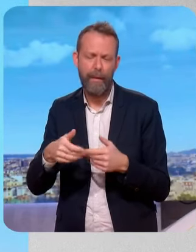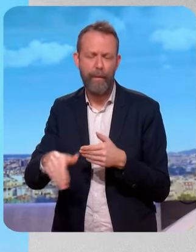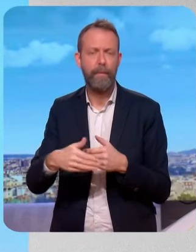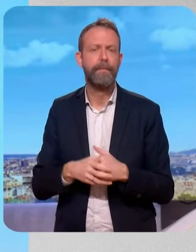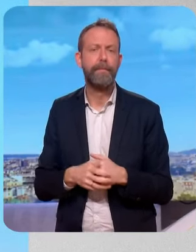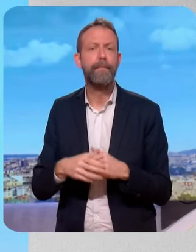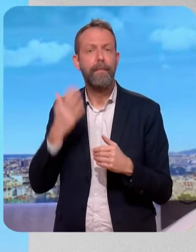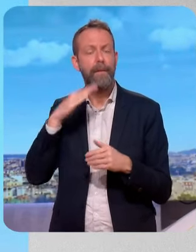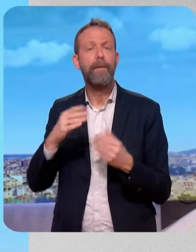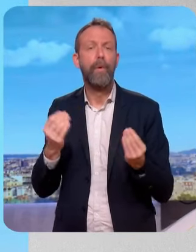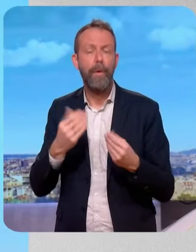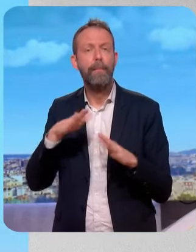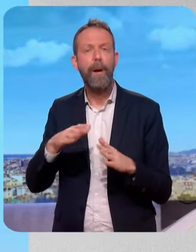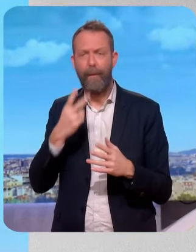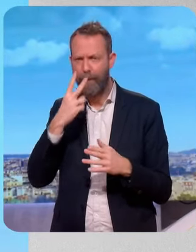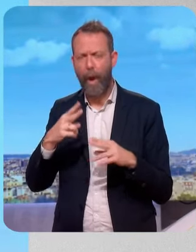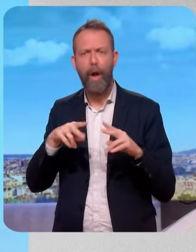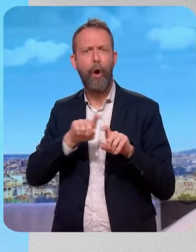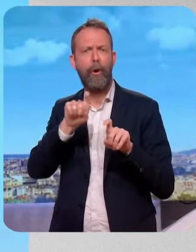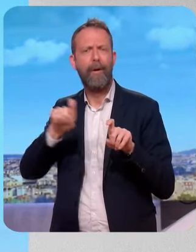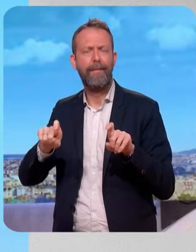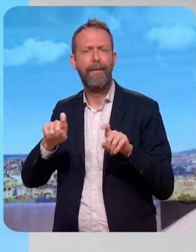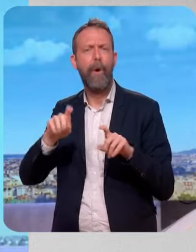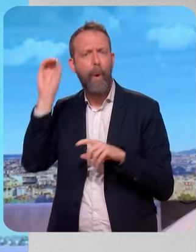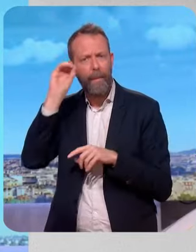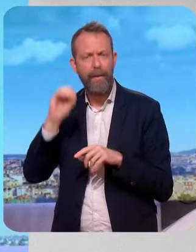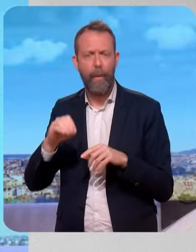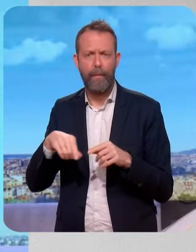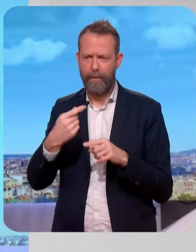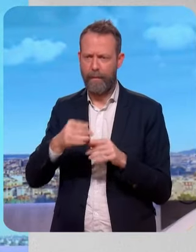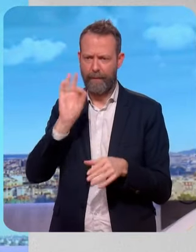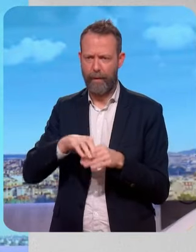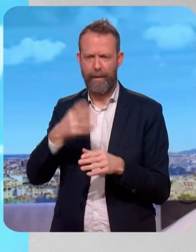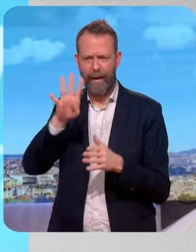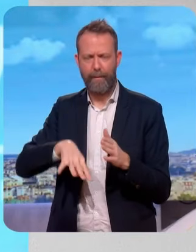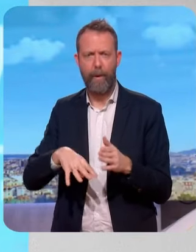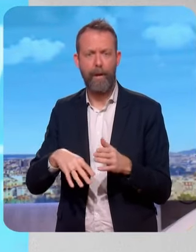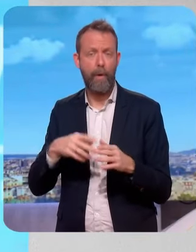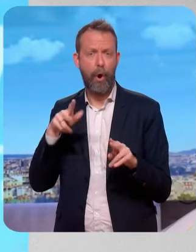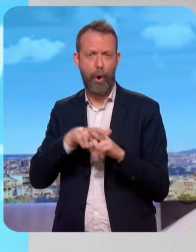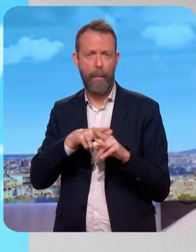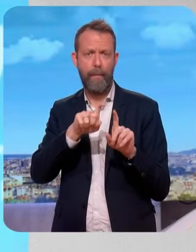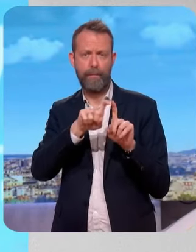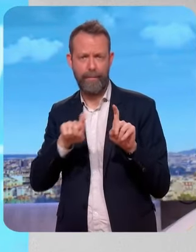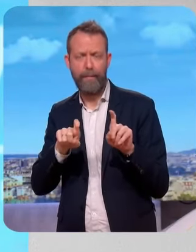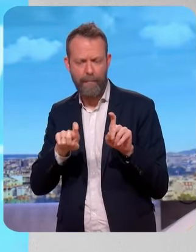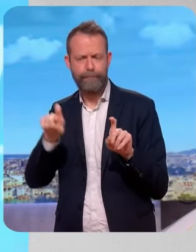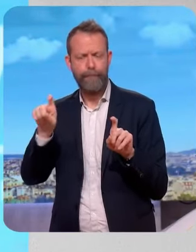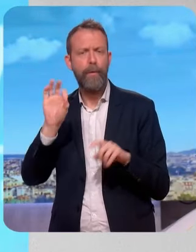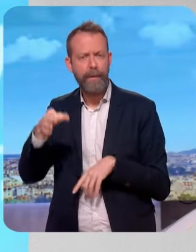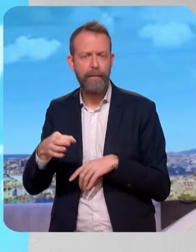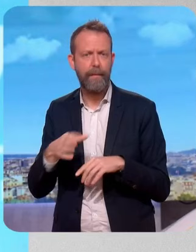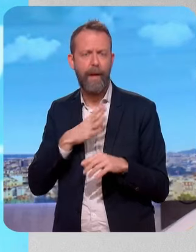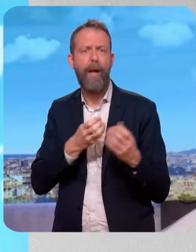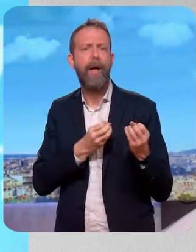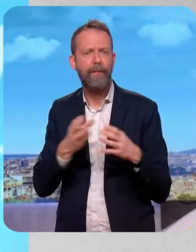savent où vous êtes, mais lorsqu'on voit les enquêtes d'opinion, on est à 4 mois du scrutin. Elles sont en train de s'infléchir et elles remontent. Il y a un effet